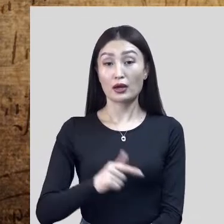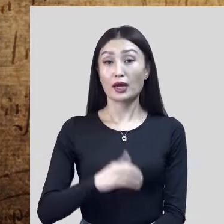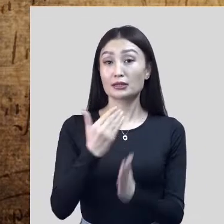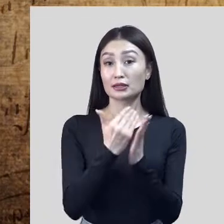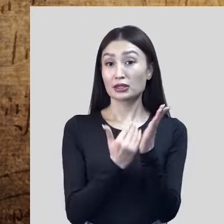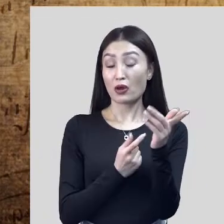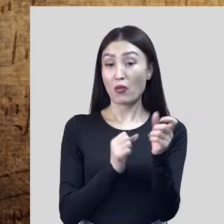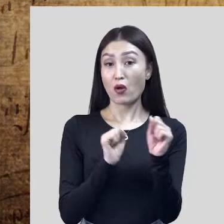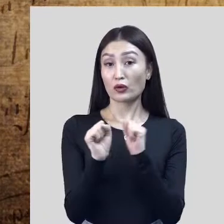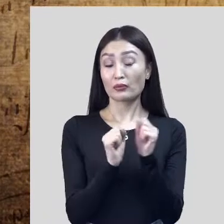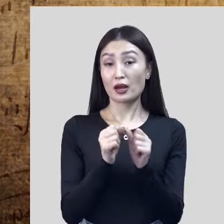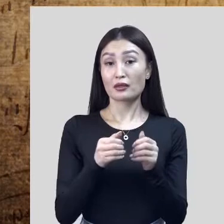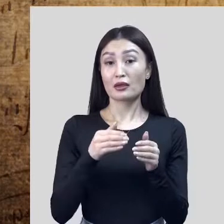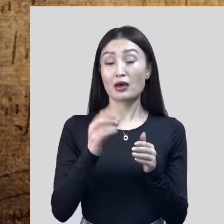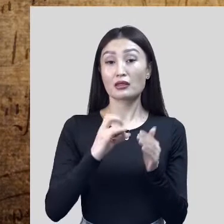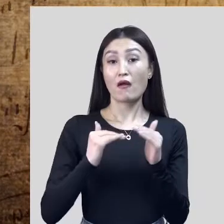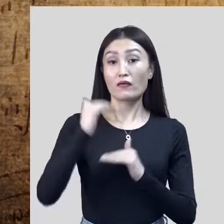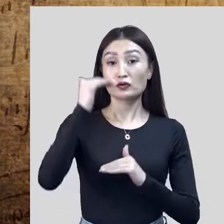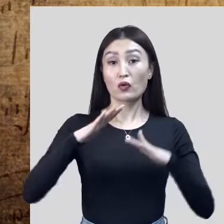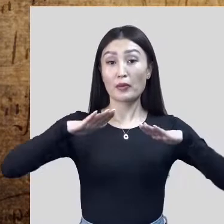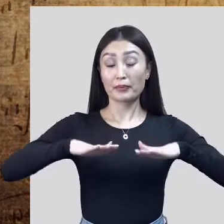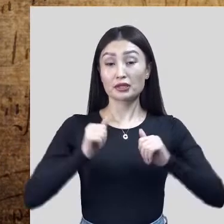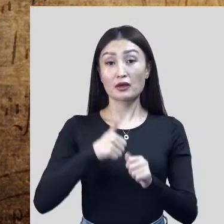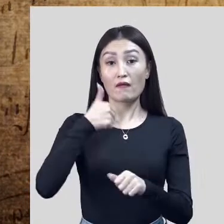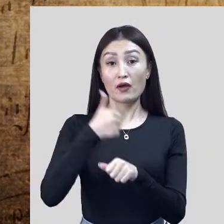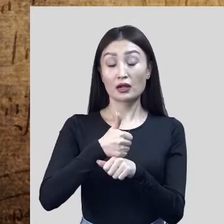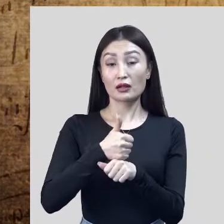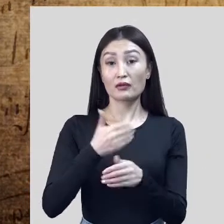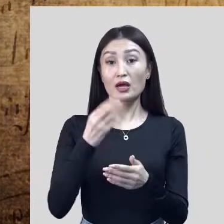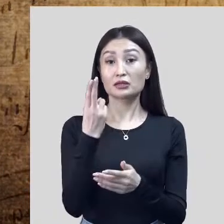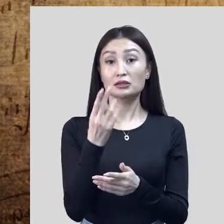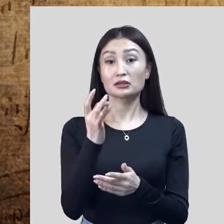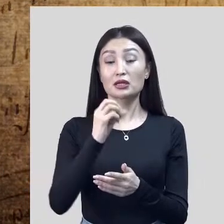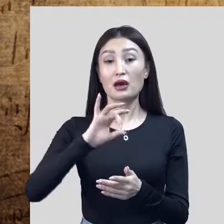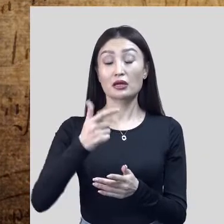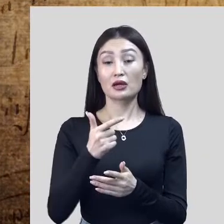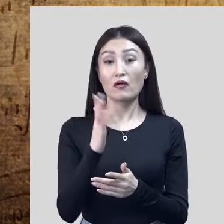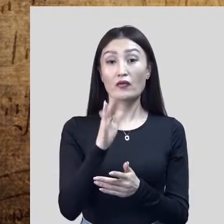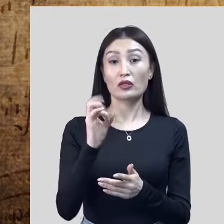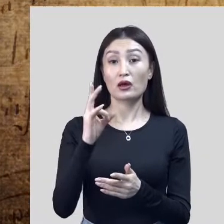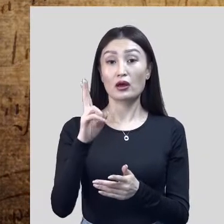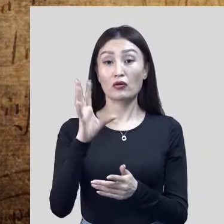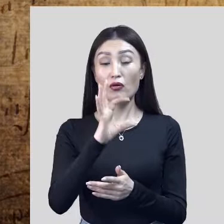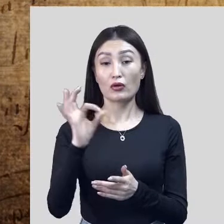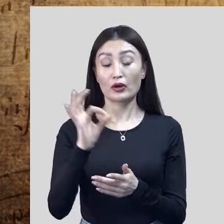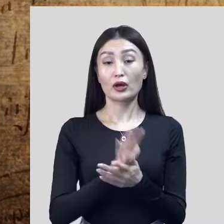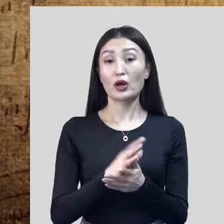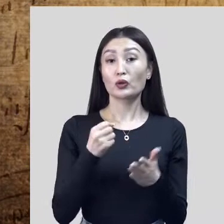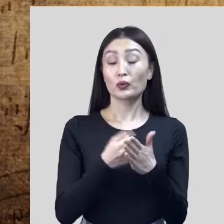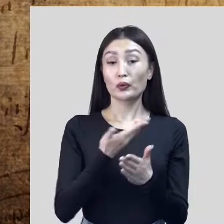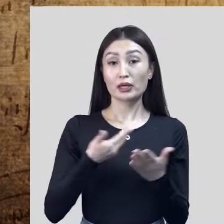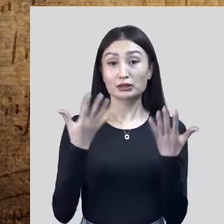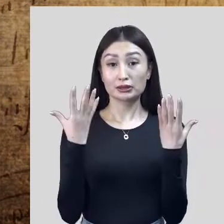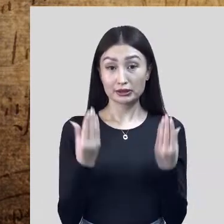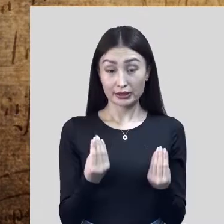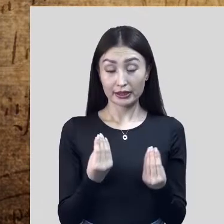Акрополь, система укреплений, крепость построена на высоком месте. Во главе стоял царь Ванака. До наших дней